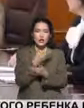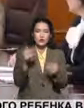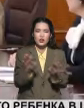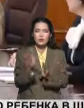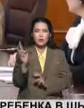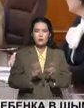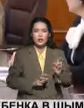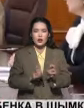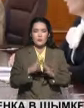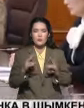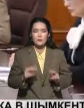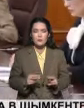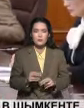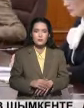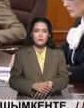баллонов.